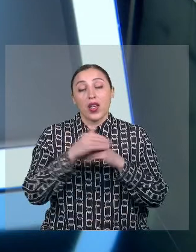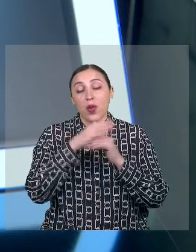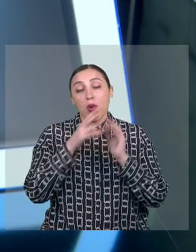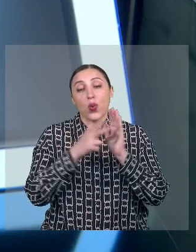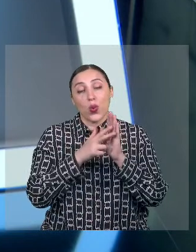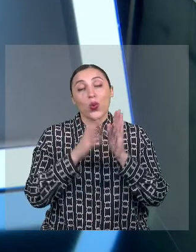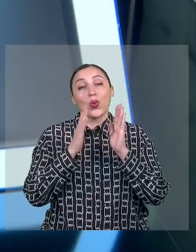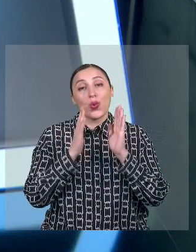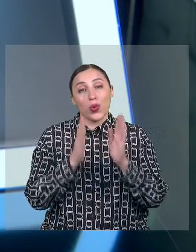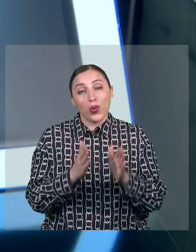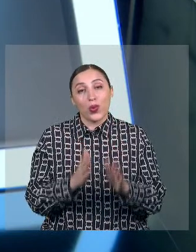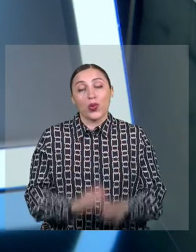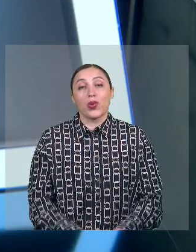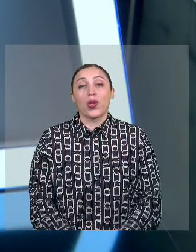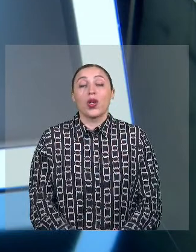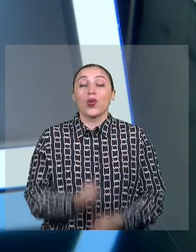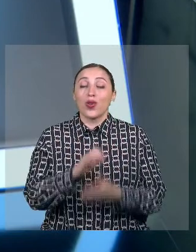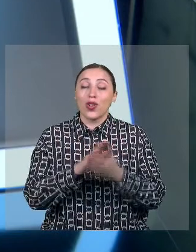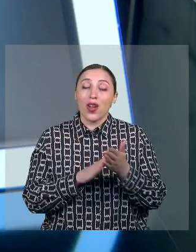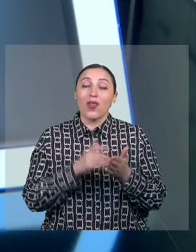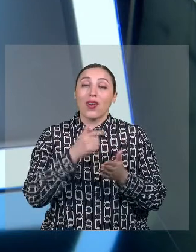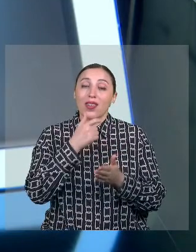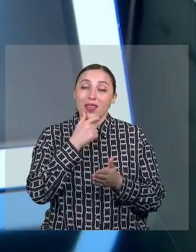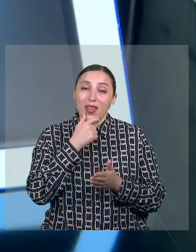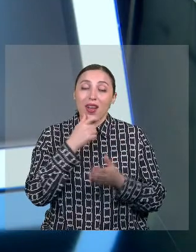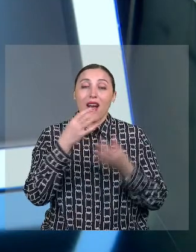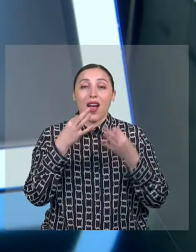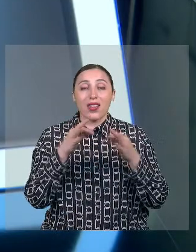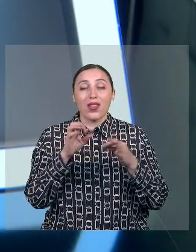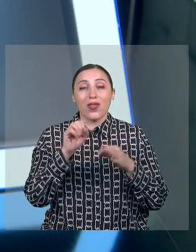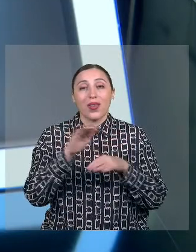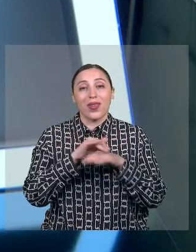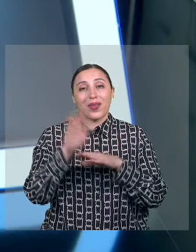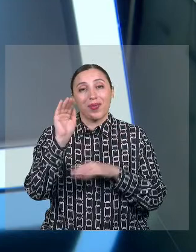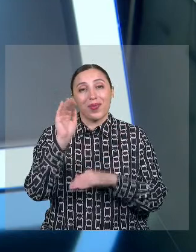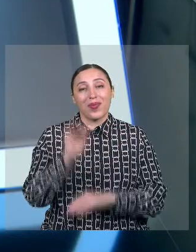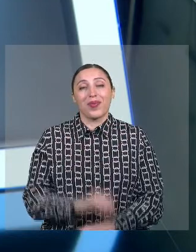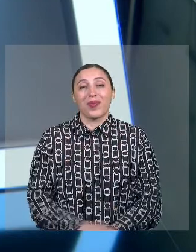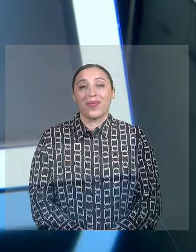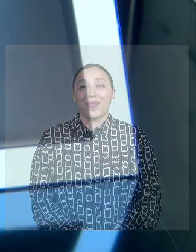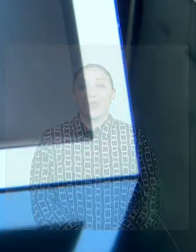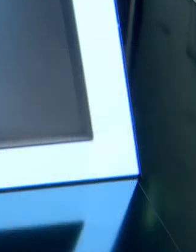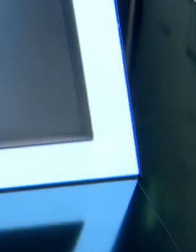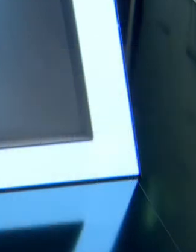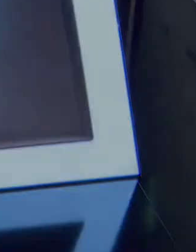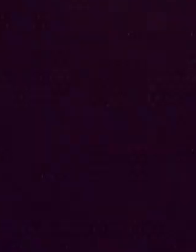եթերում կլինենք նաև ժամը 20-ին, շարունակեք հետևել մեր աշխատանքին, ցտեսություն։